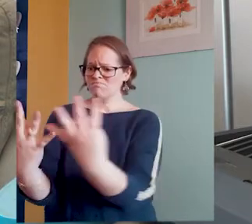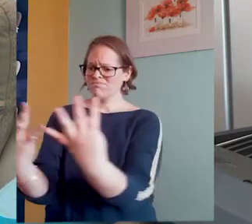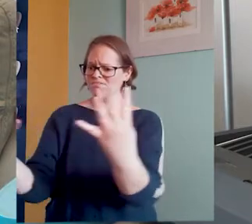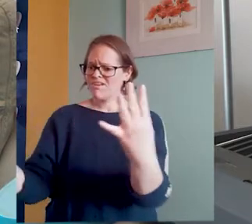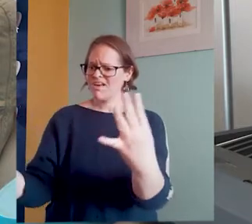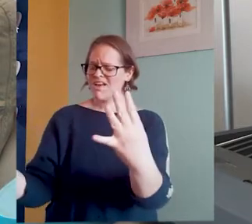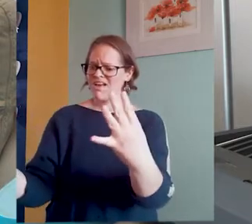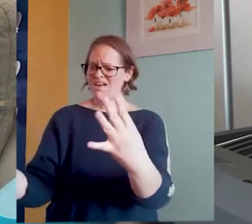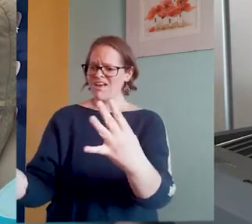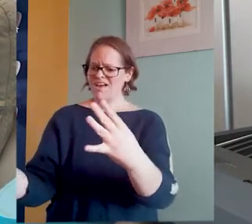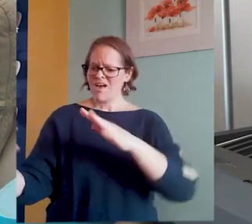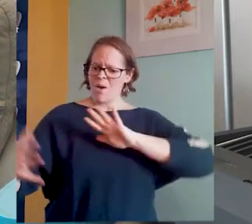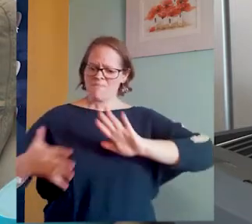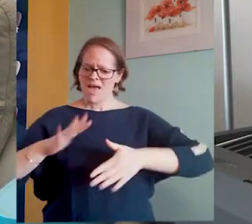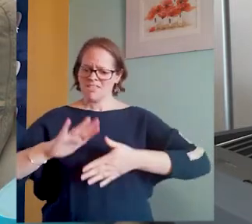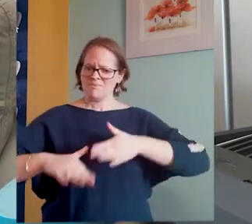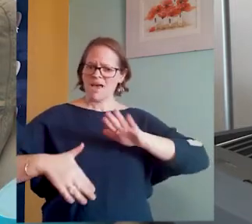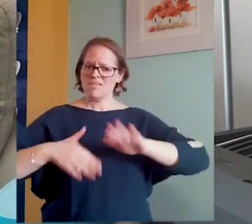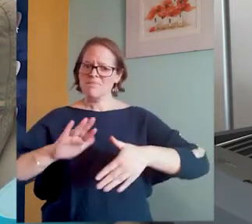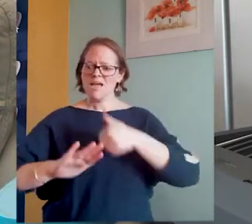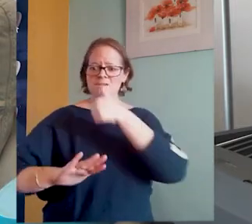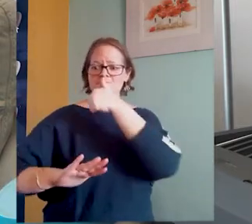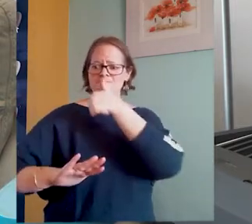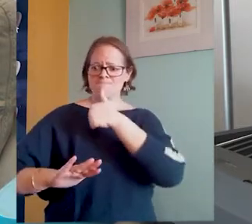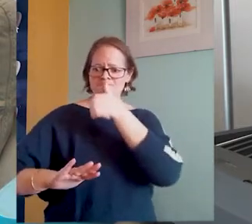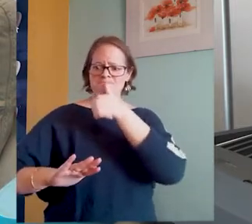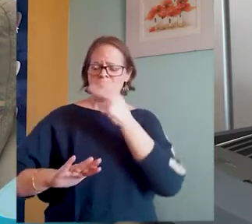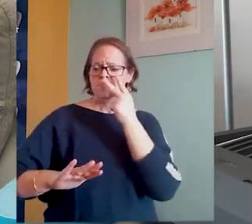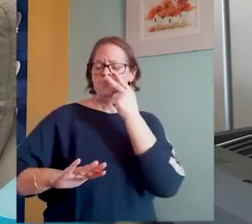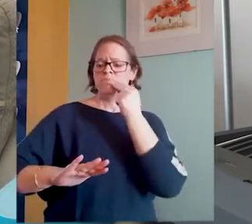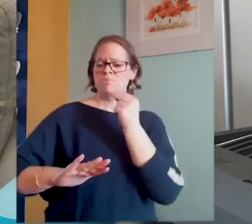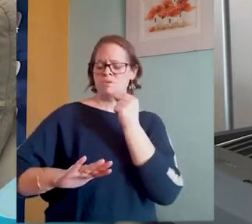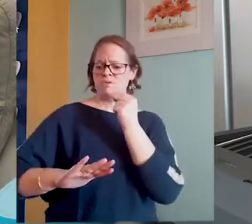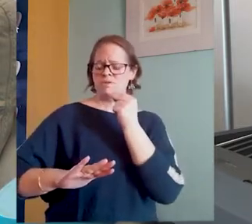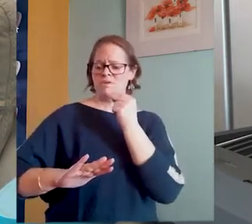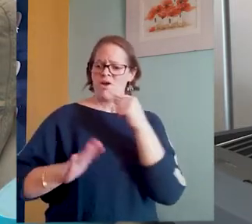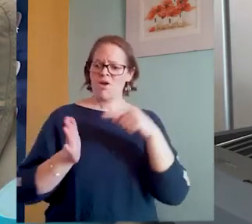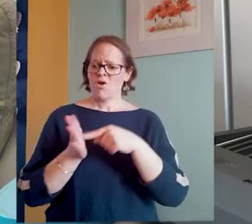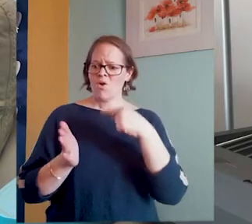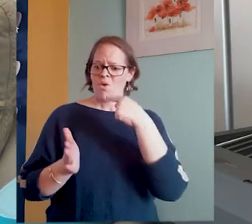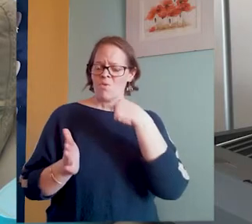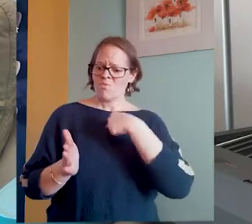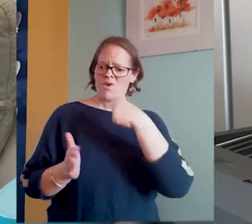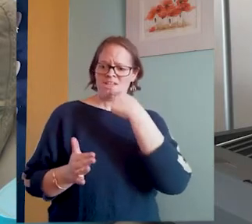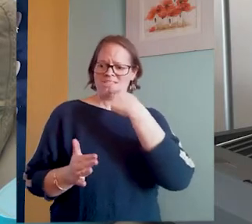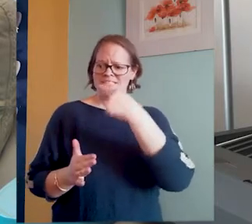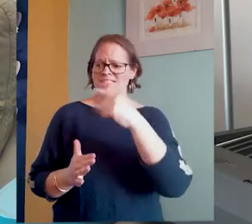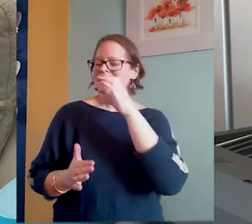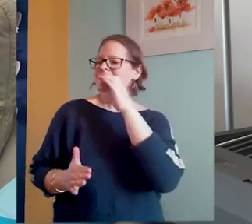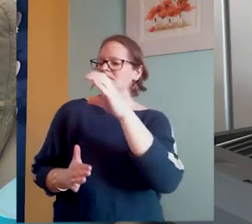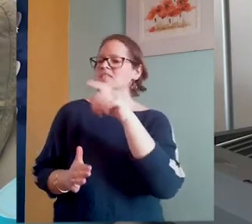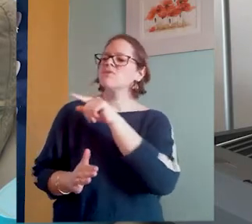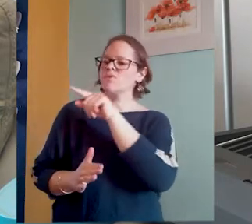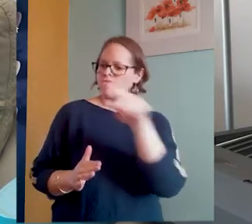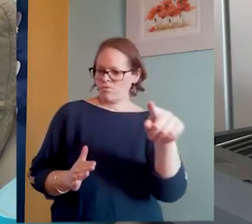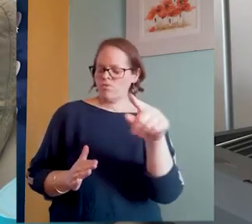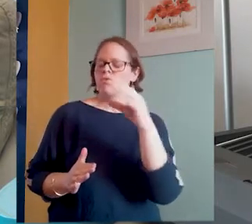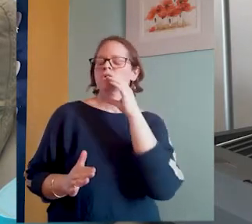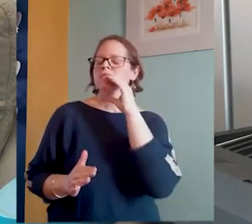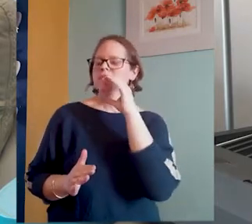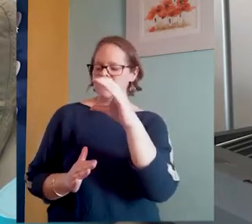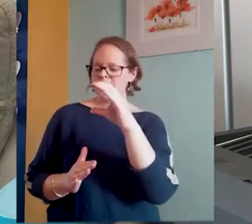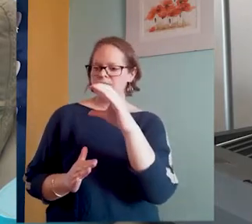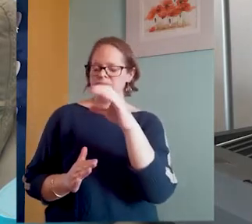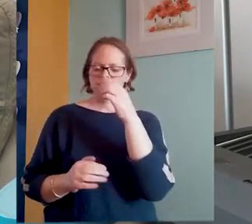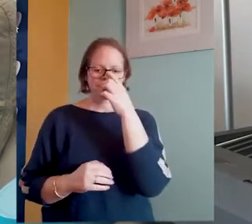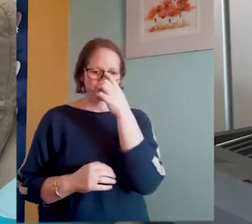un mot de votre bouche jusqu'au jour où je vous dirai « poussez des cris ». Alors vous pousserez des cris. » Et c'est incroyable de voir